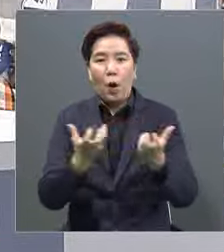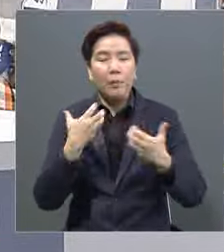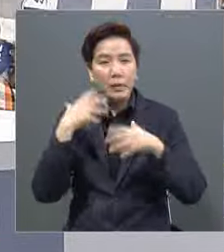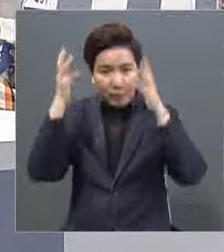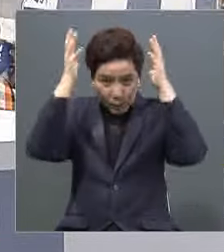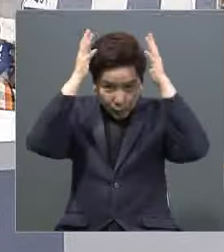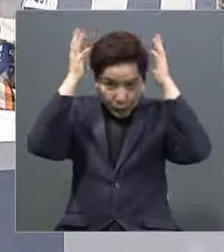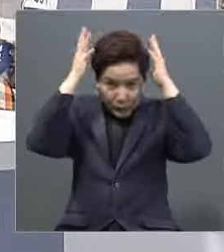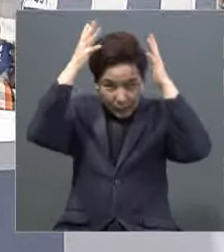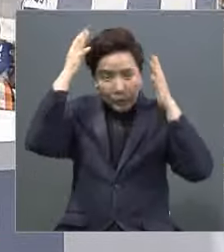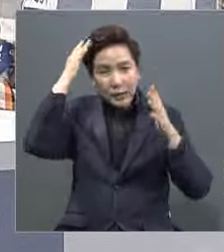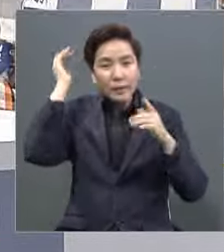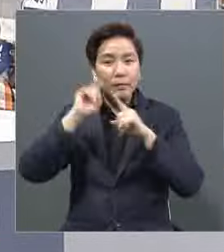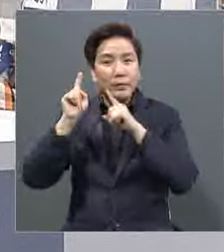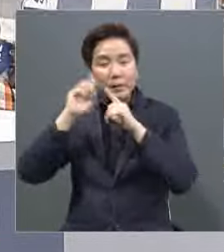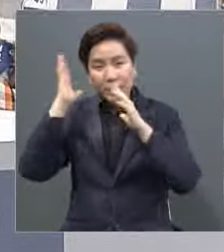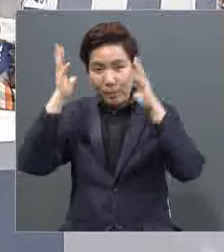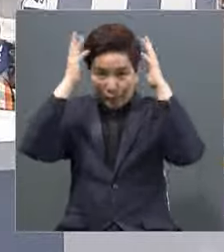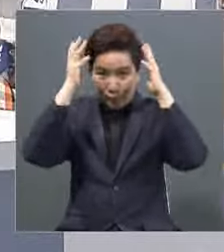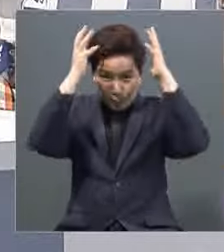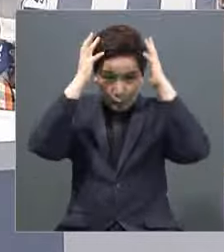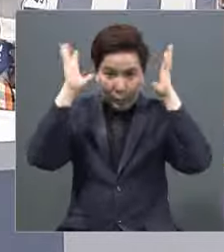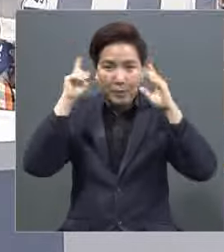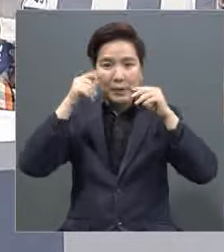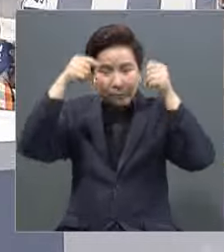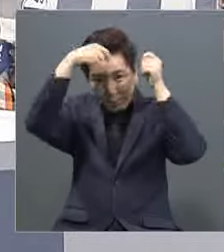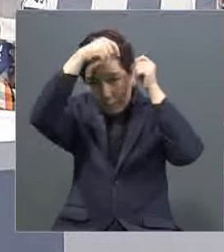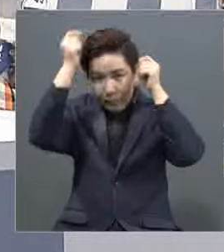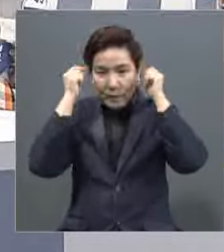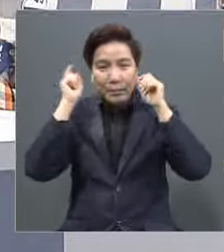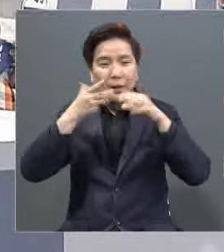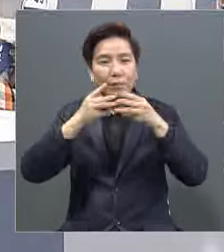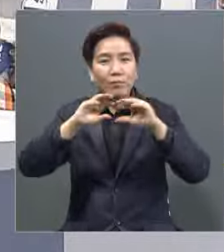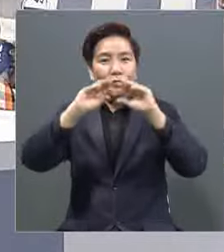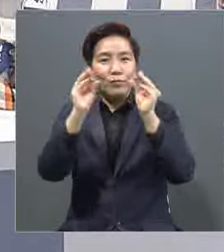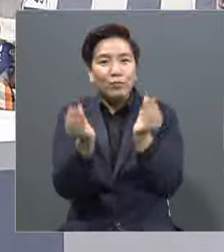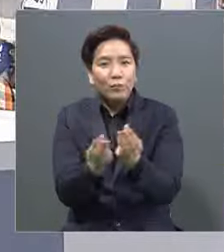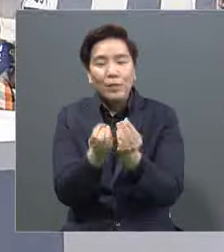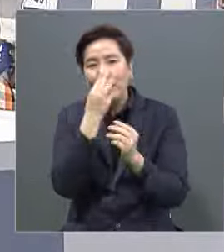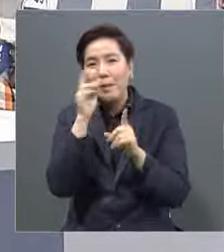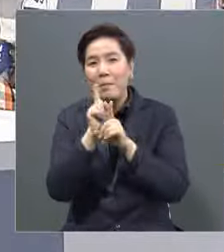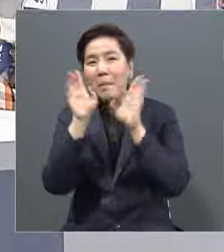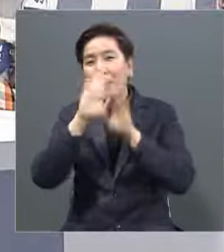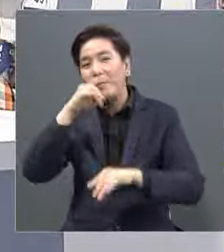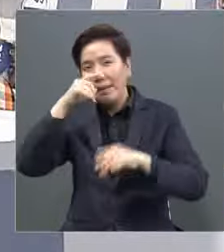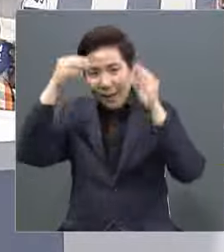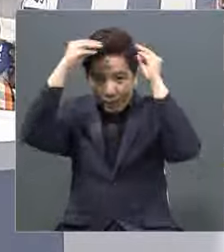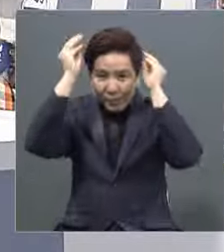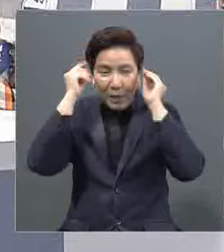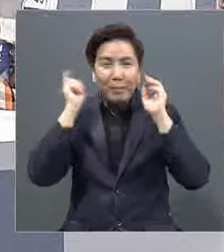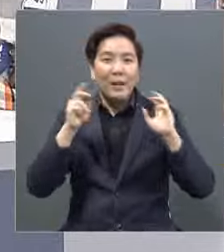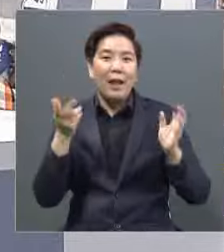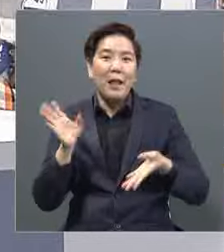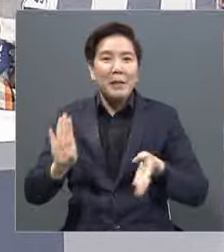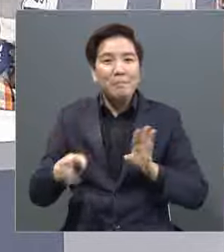หัวเครื่องหัวก็คือแทนที่จะเป็นหมวกใช่มั้ยมันเป็นที่คาดผมแต่ว่าเขาเอาพวงมาลัยเอาอะไรที่ดูเป็นไทยๆถึงขนาดเป็นตุ๊กตา